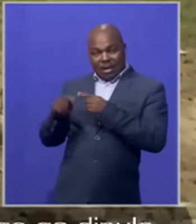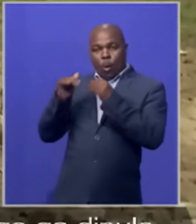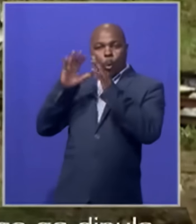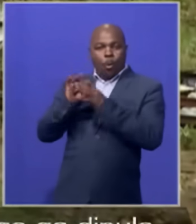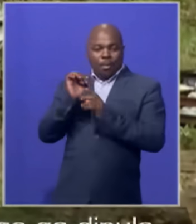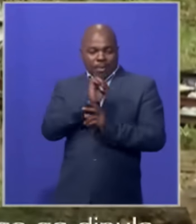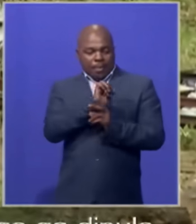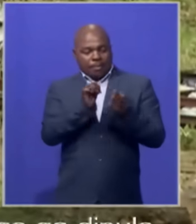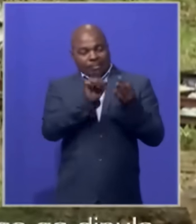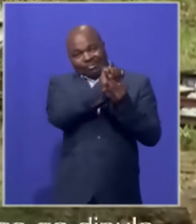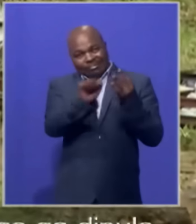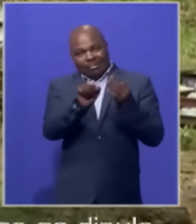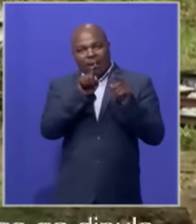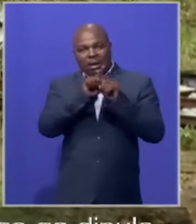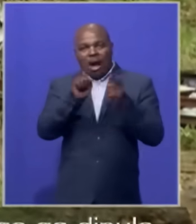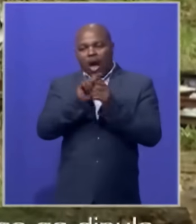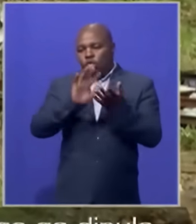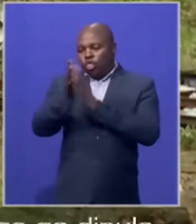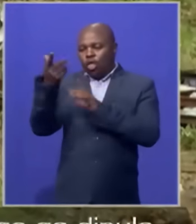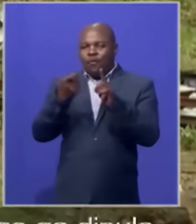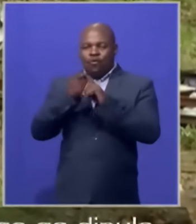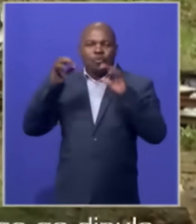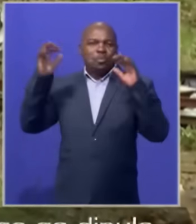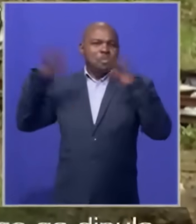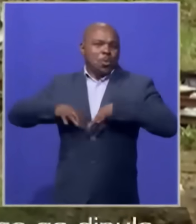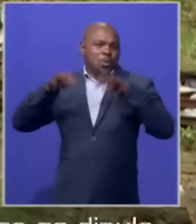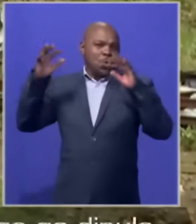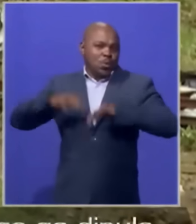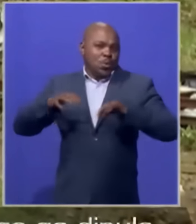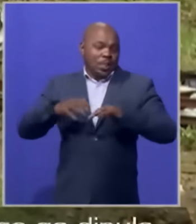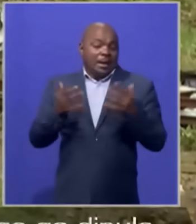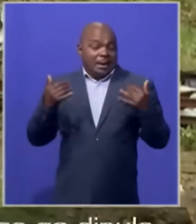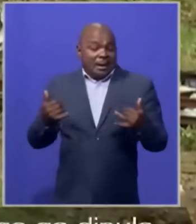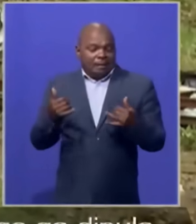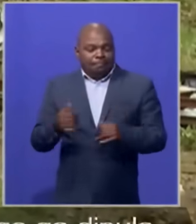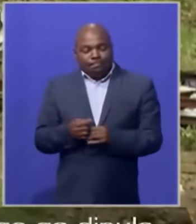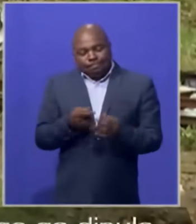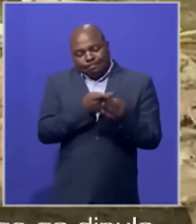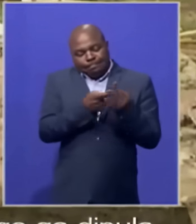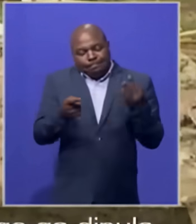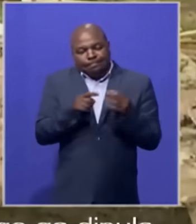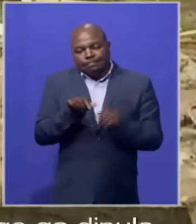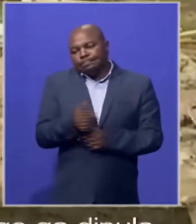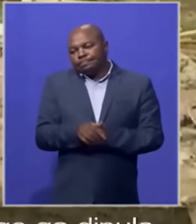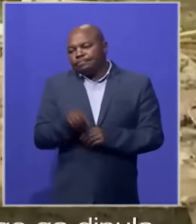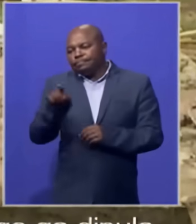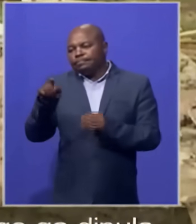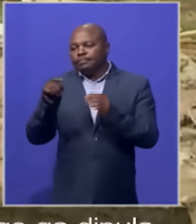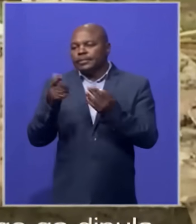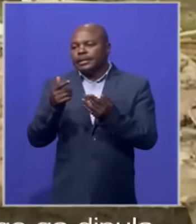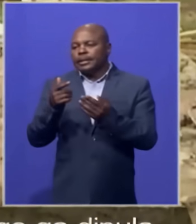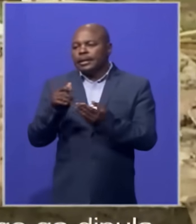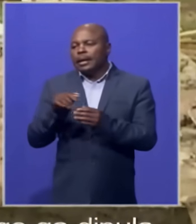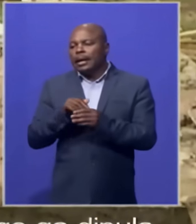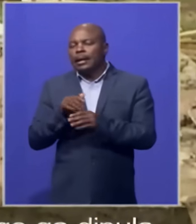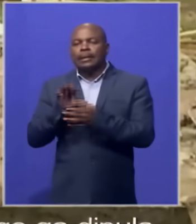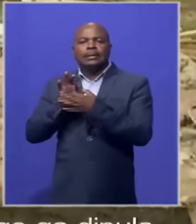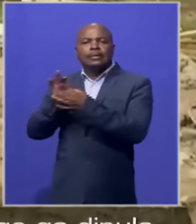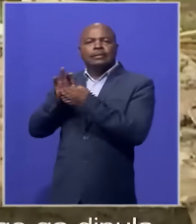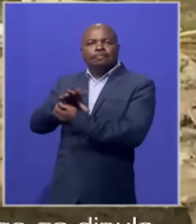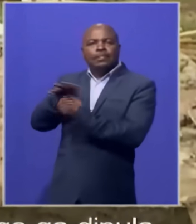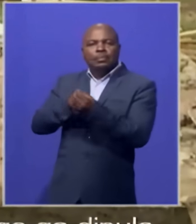bona bjale ka ge o hlahlamolotšwe ke pula ya matlakadibe ba ile ba swanela ke go kgopela marobalo go maloko. Sesia